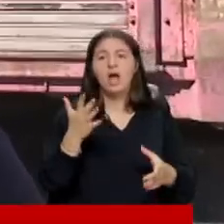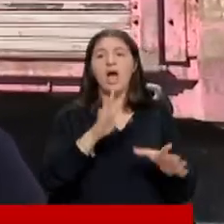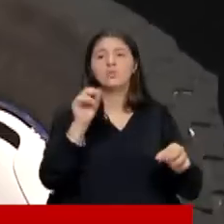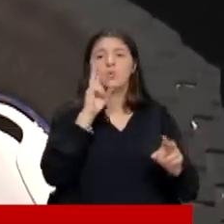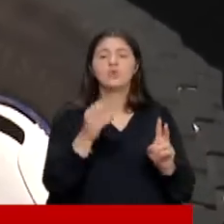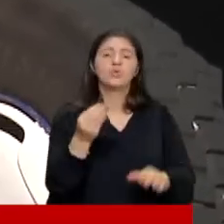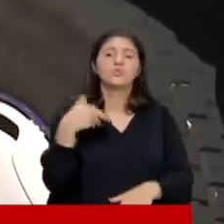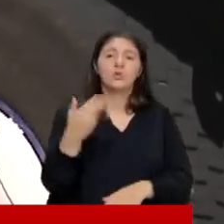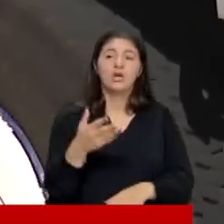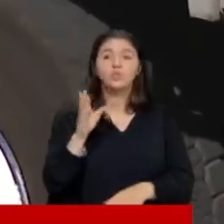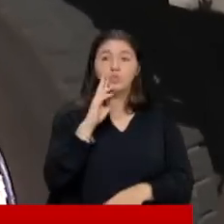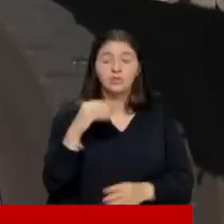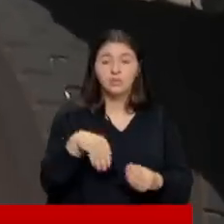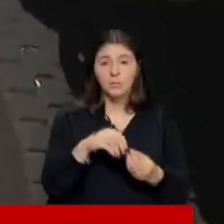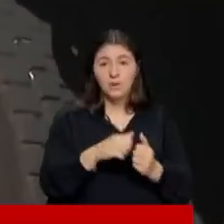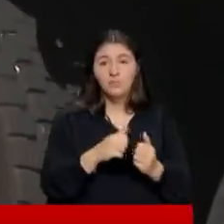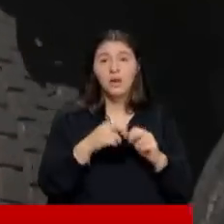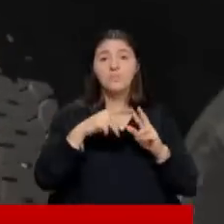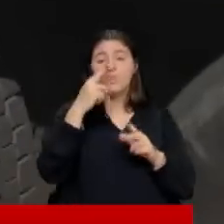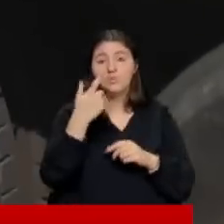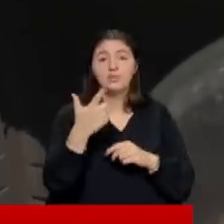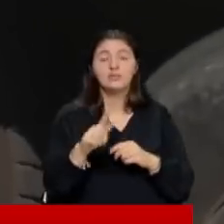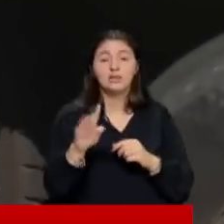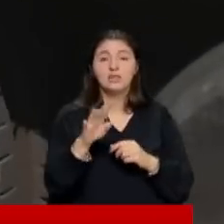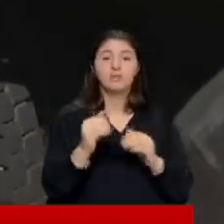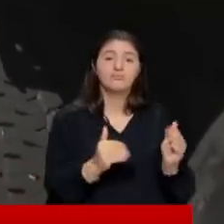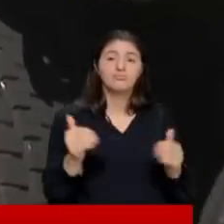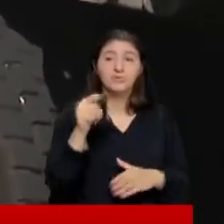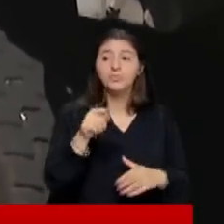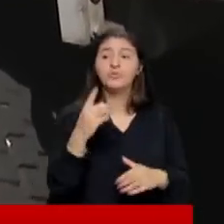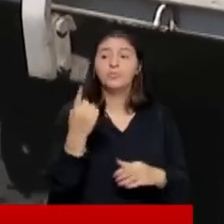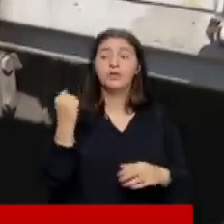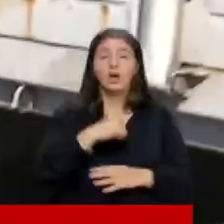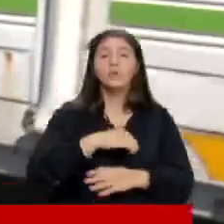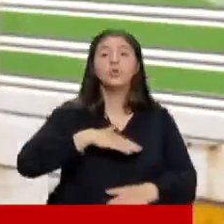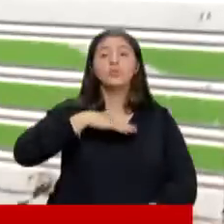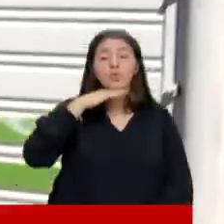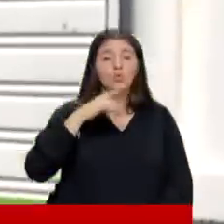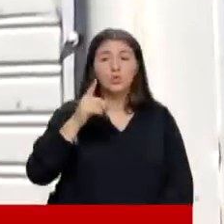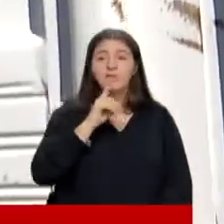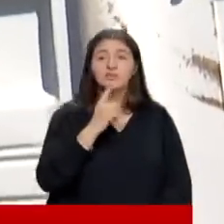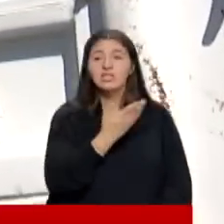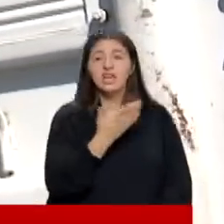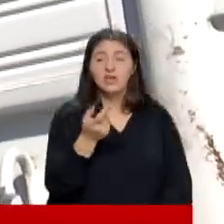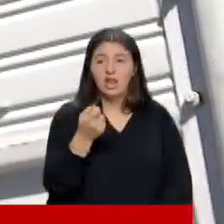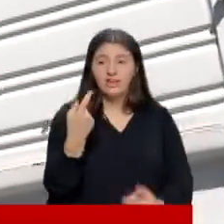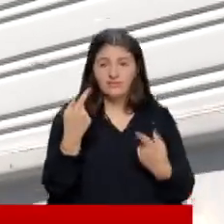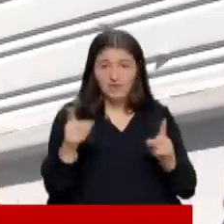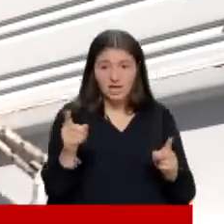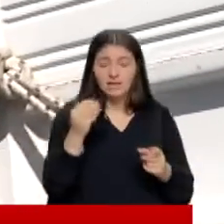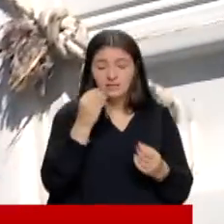herkese yansıyor gelen son zamla birlikte motorunun litresi 40 liraya İşte bu da bir kamyon deposunda yüzlerce liralık var